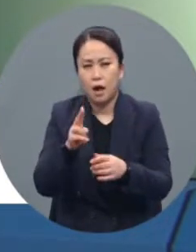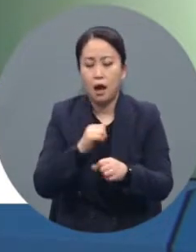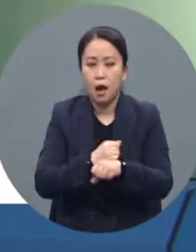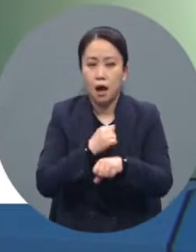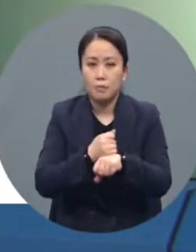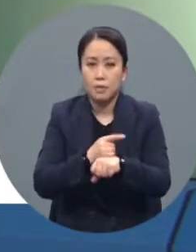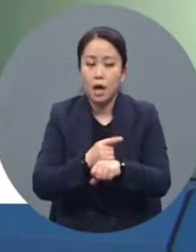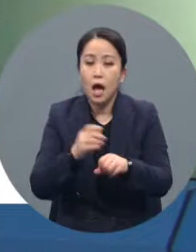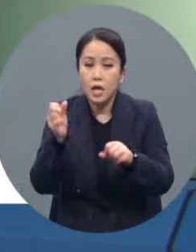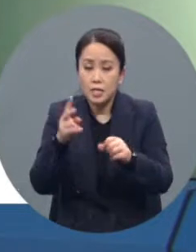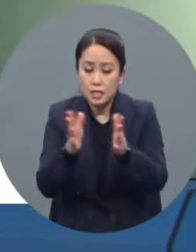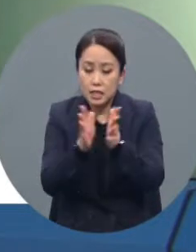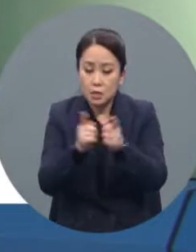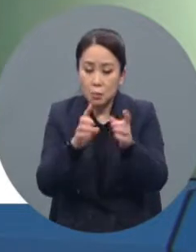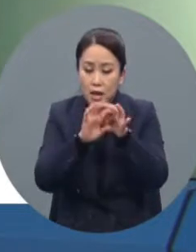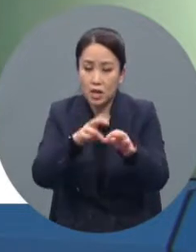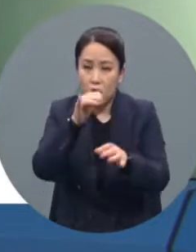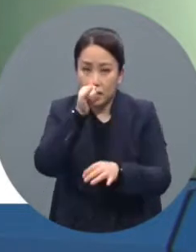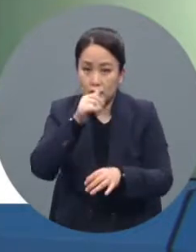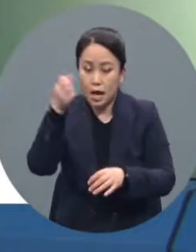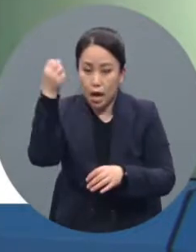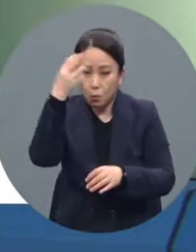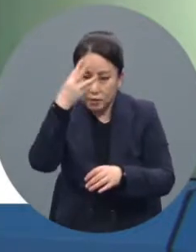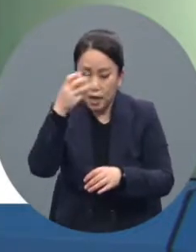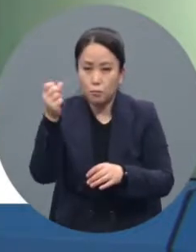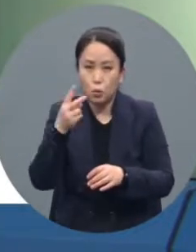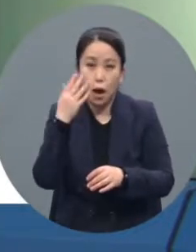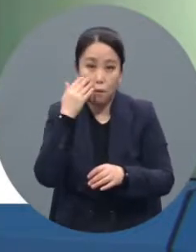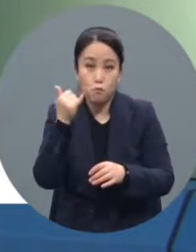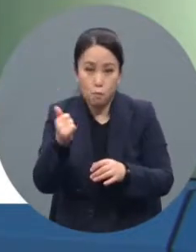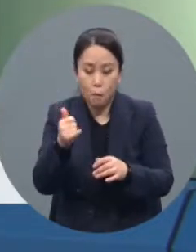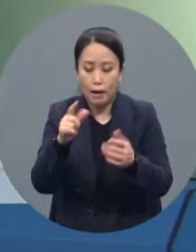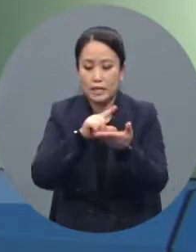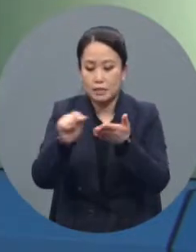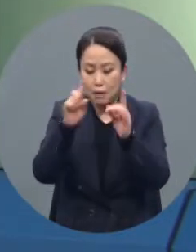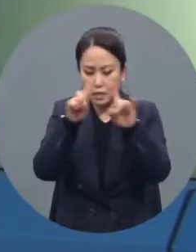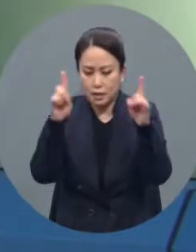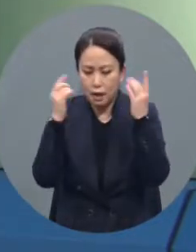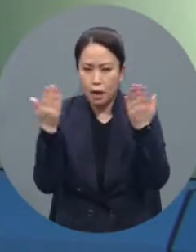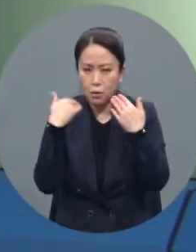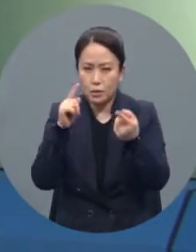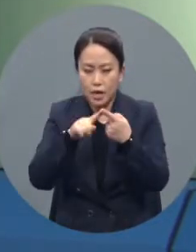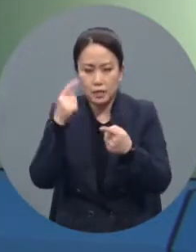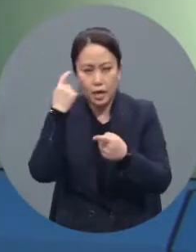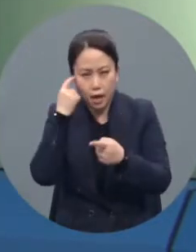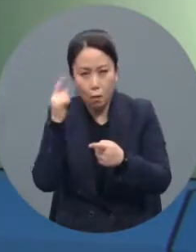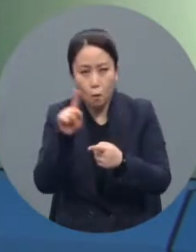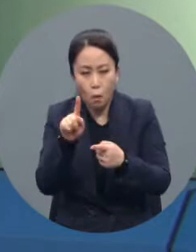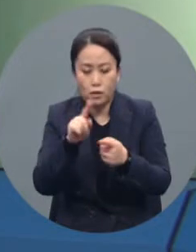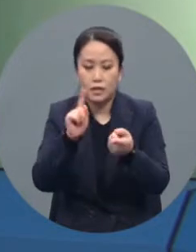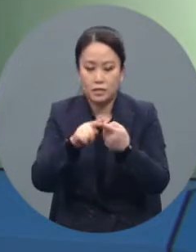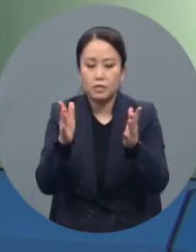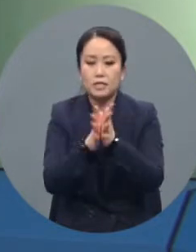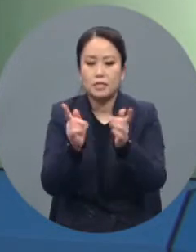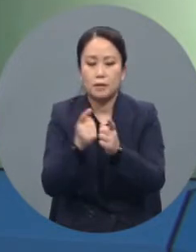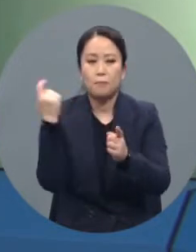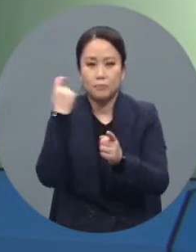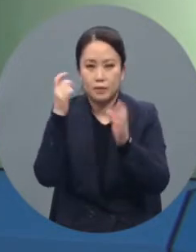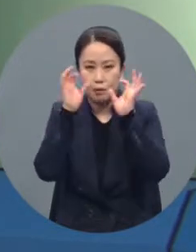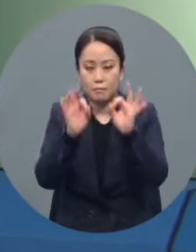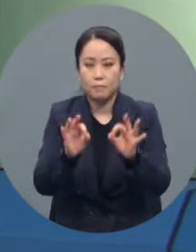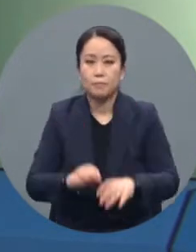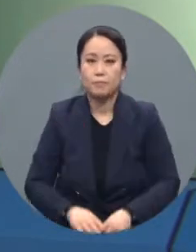최전선에 있는 수험생과 학부모가 지역 대학을 어떻게 인식하고 있는지 직접 들어보겠습니다. 이도훈